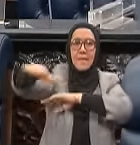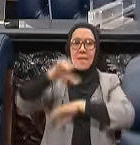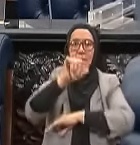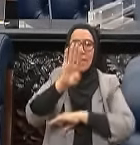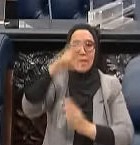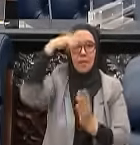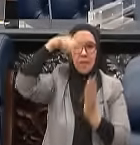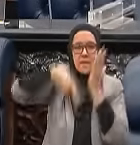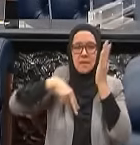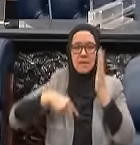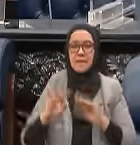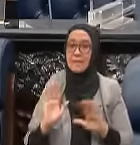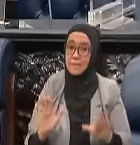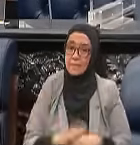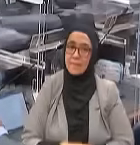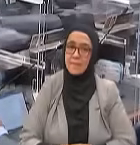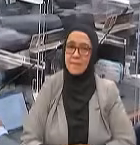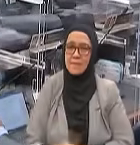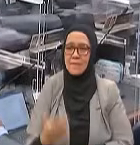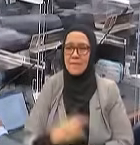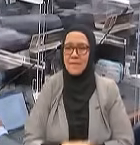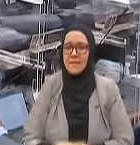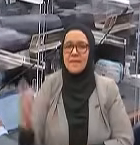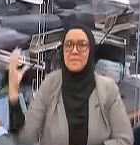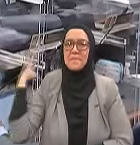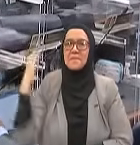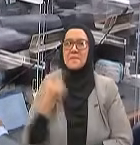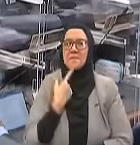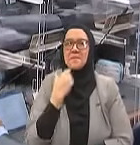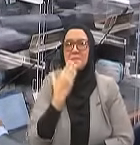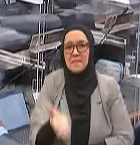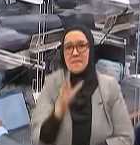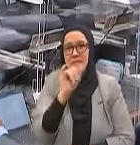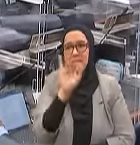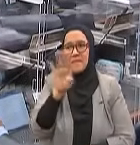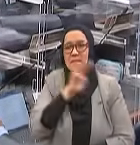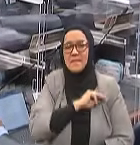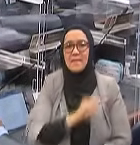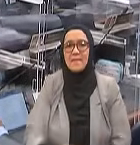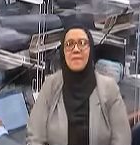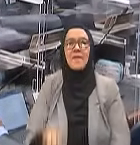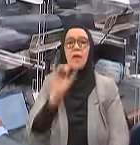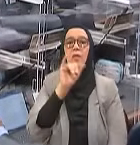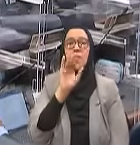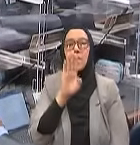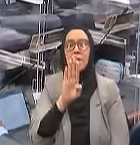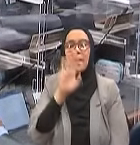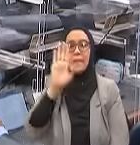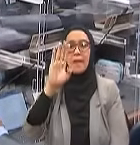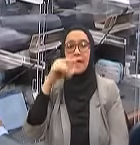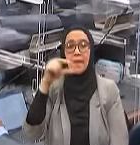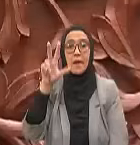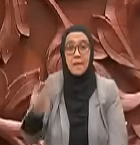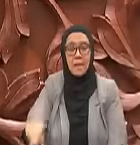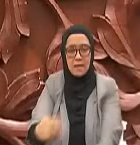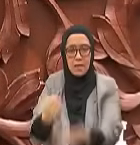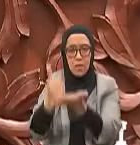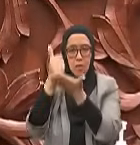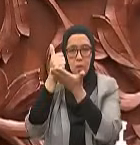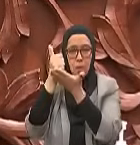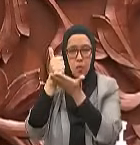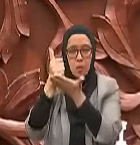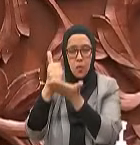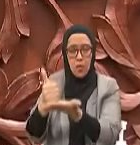maha menteri yang merupakan salah jawabannya tolong tolong Hai